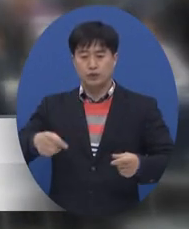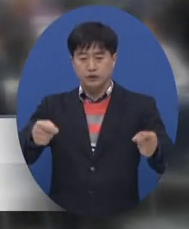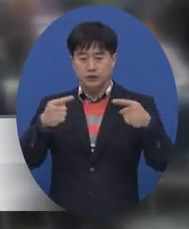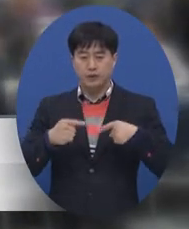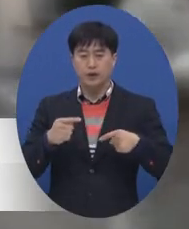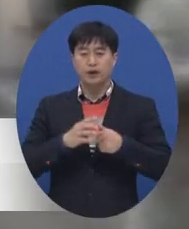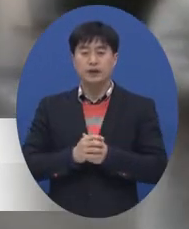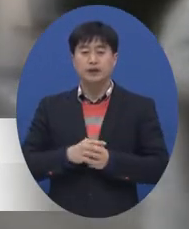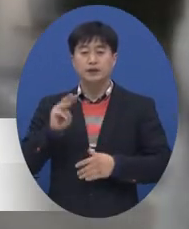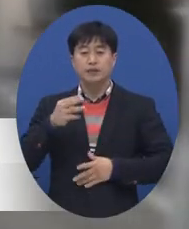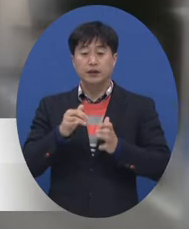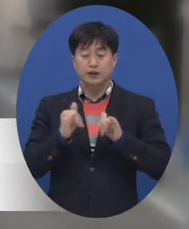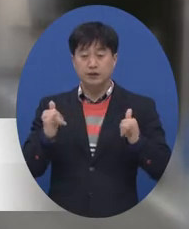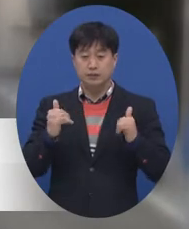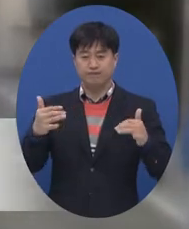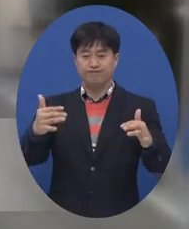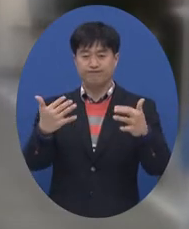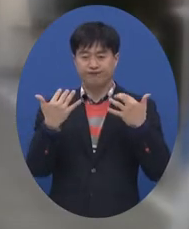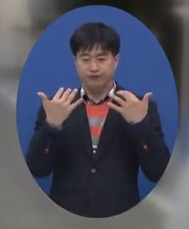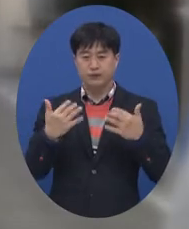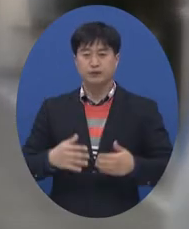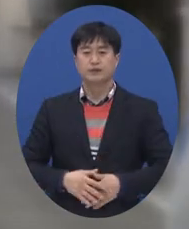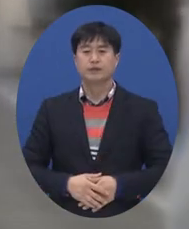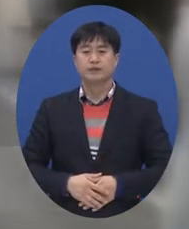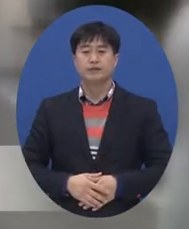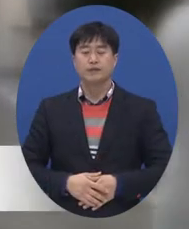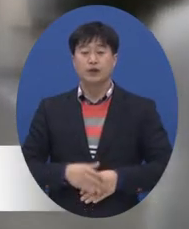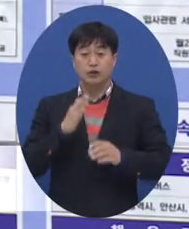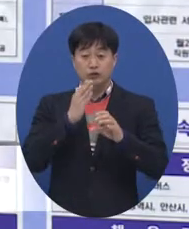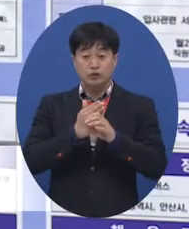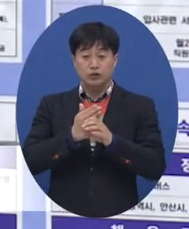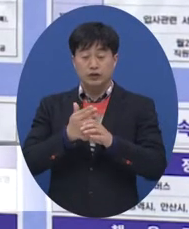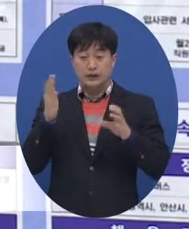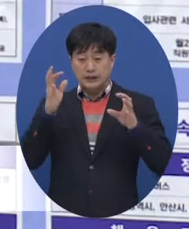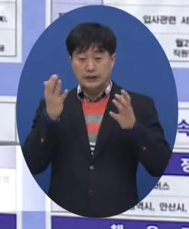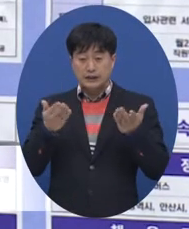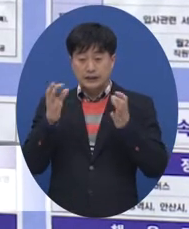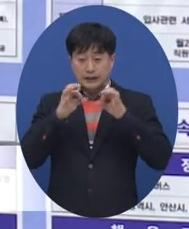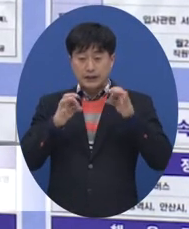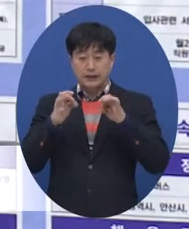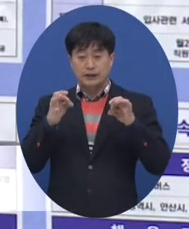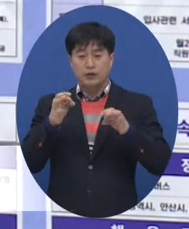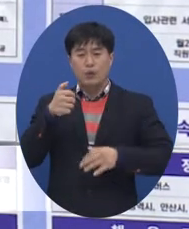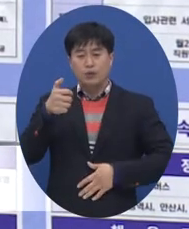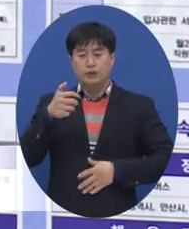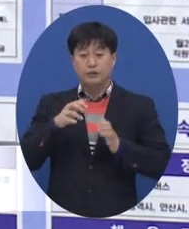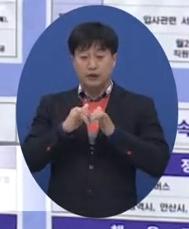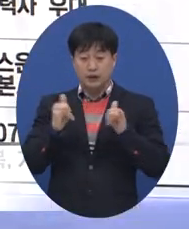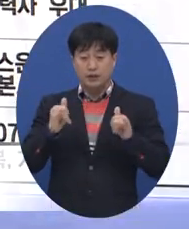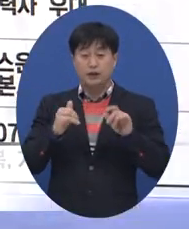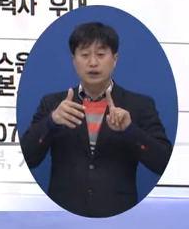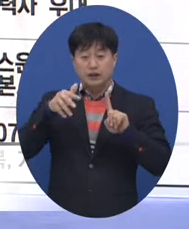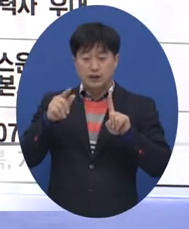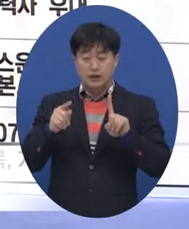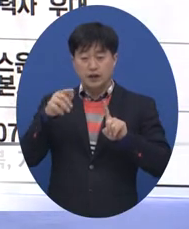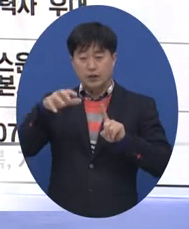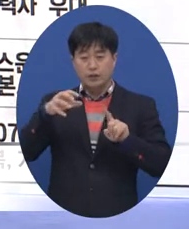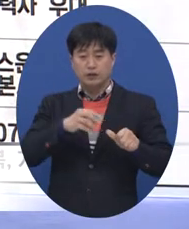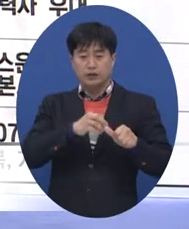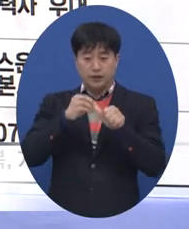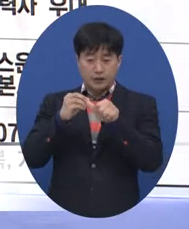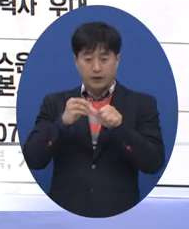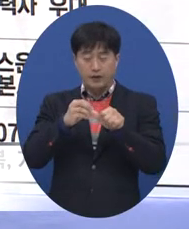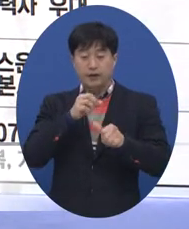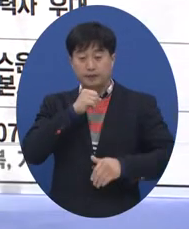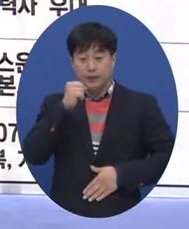함께했고 300여 명의 인파가 몰렸습니다. 이중 구직자 50여 명은 1차 현장 채용을 통해 취업을 위한 2차